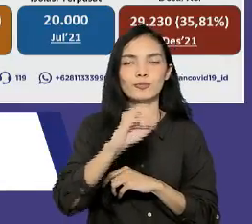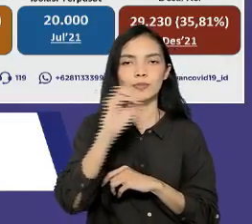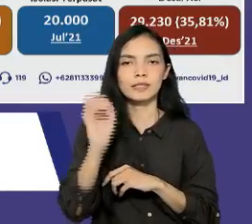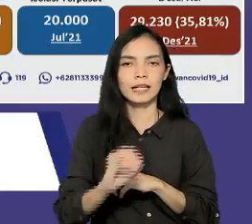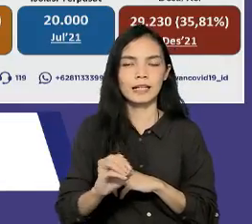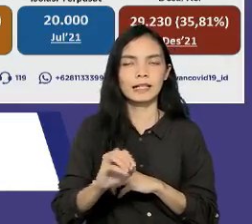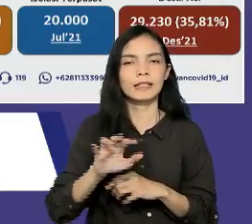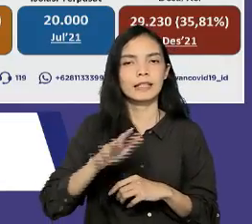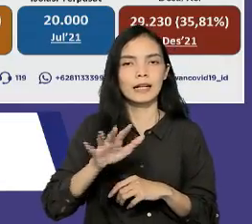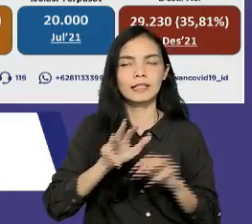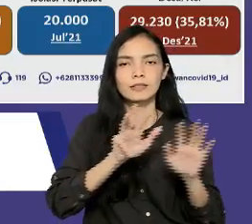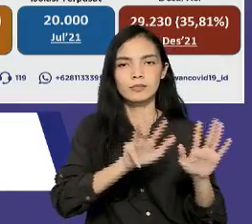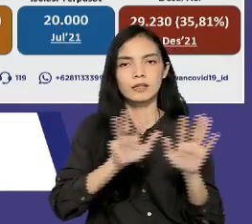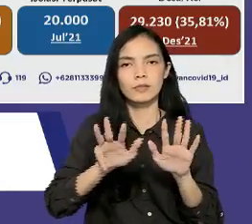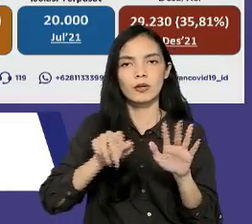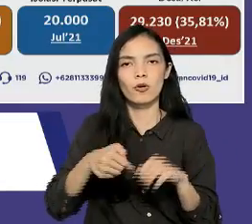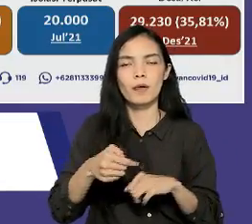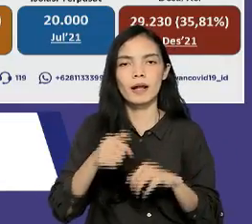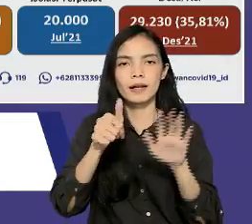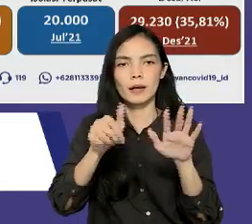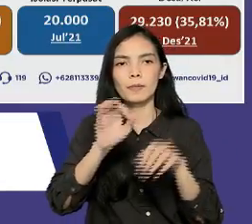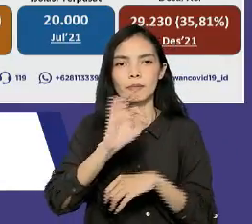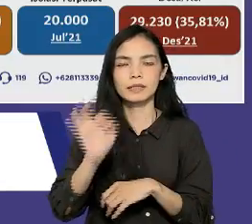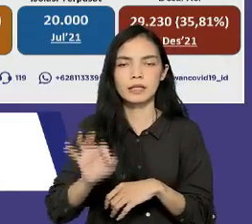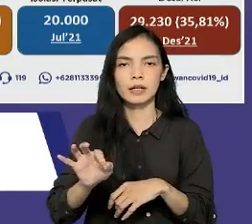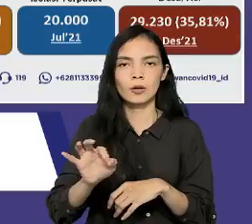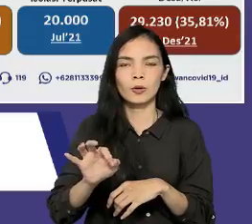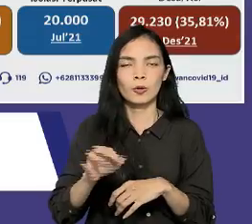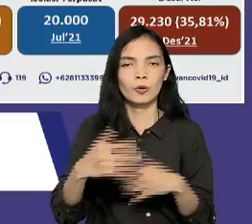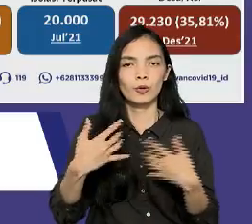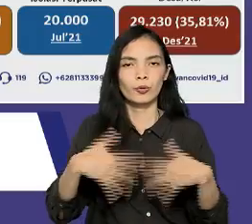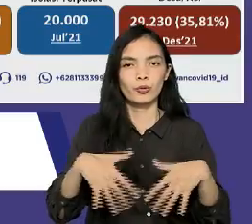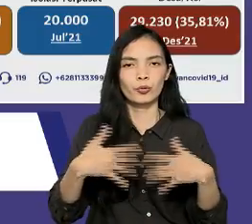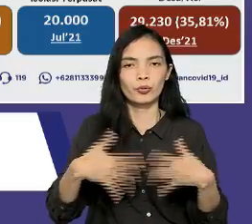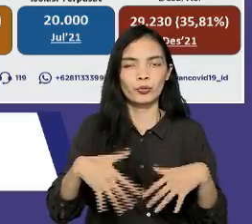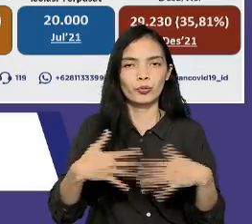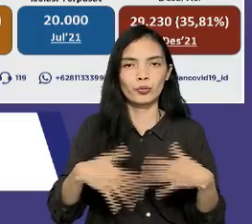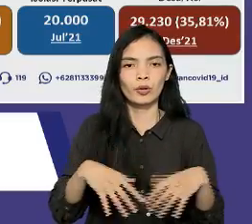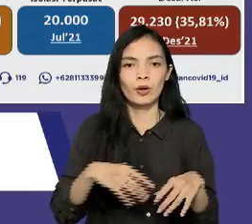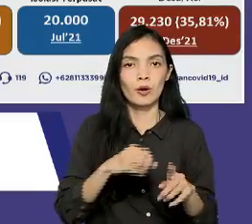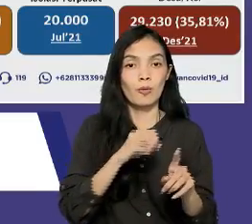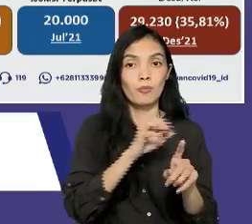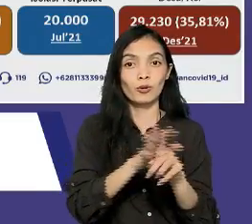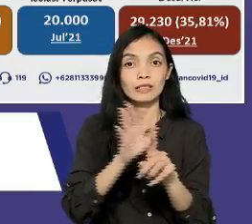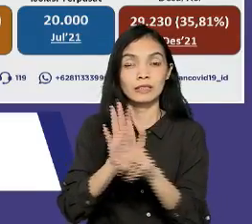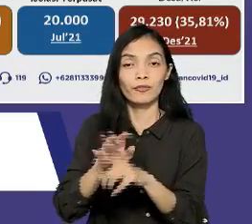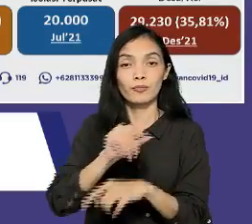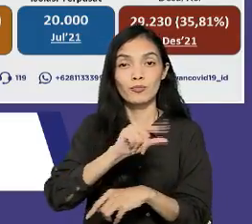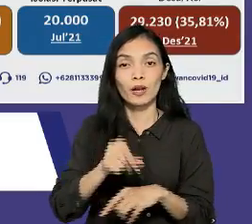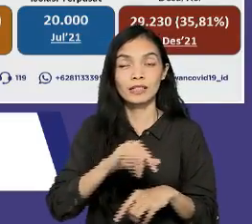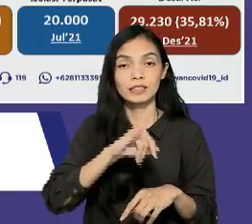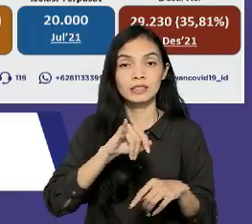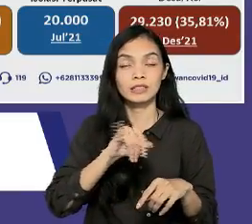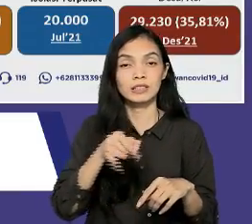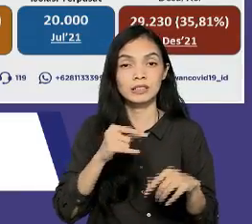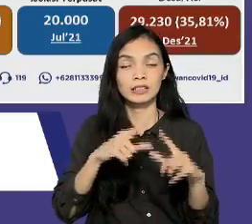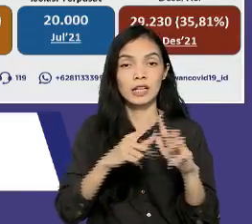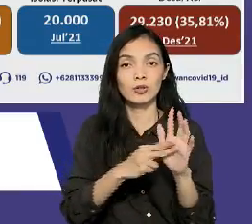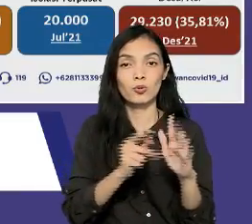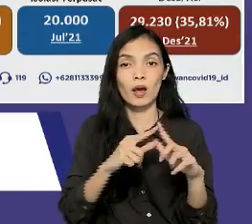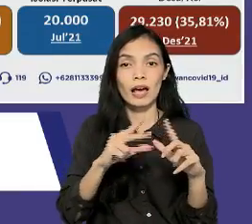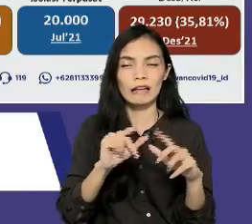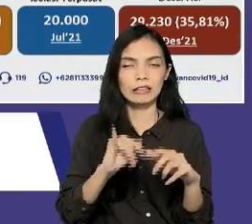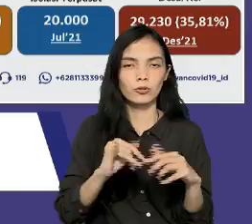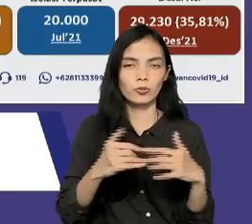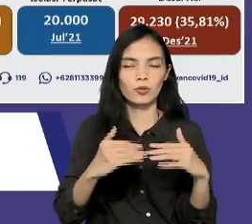yaitu 99,6%. Jauh lebih rendah dibandingkan penambahan kasus positif pada bulan Januari,